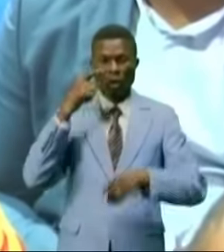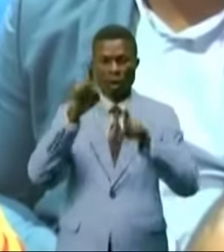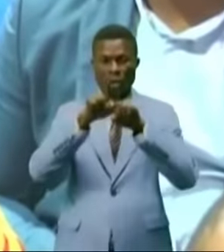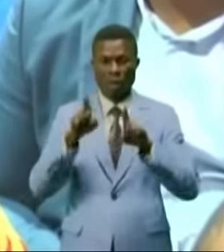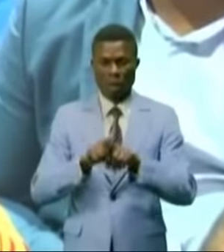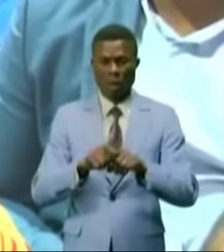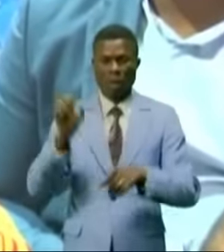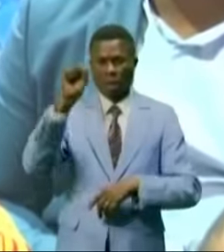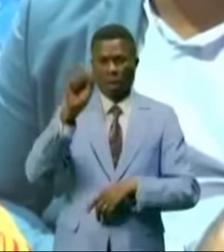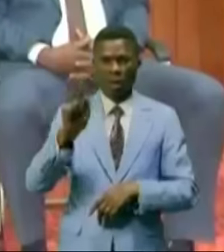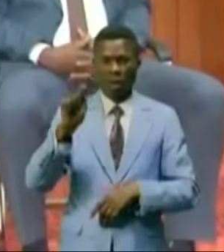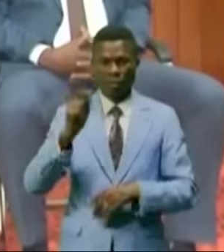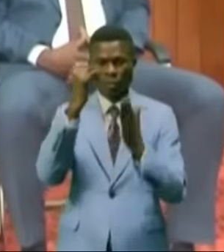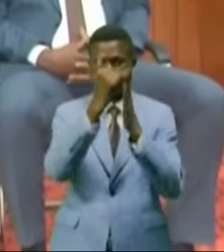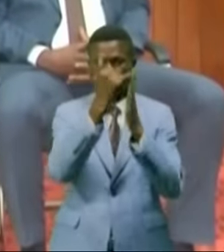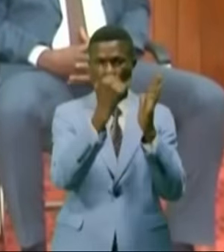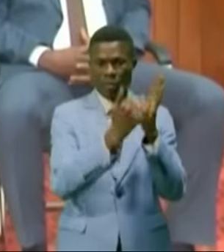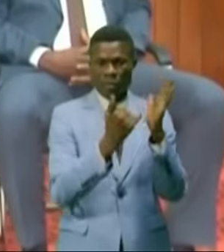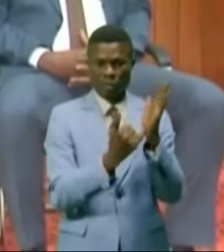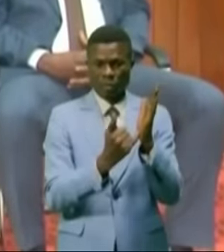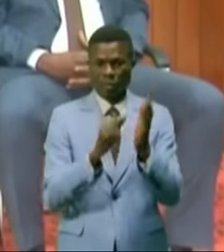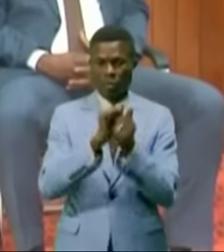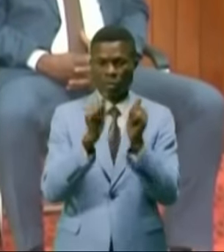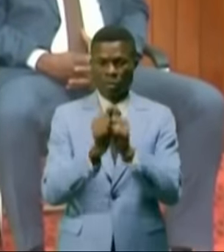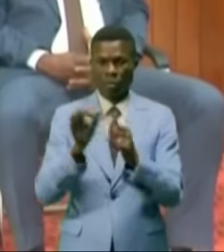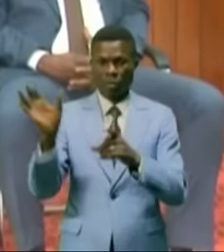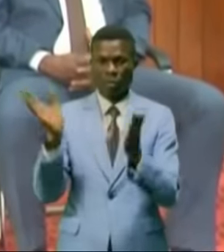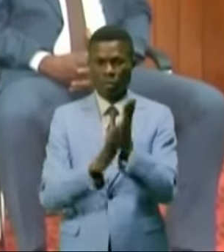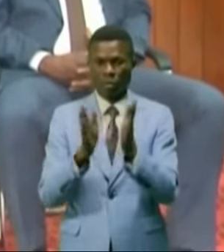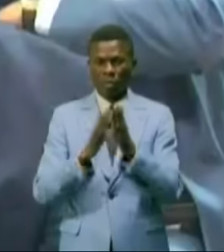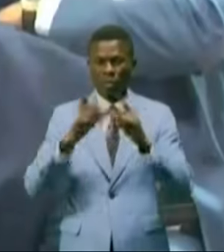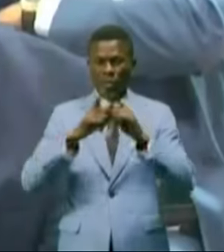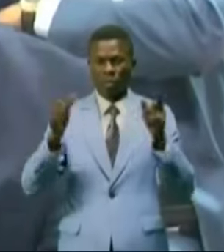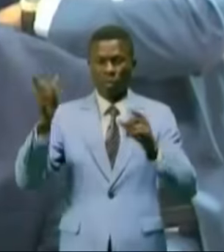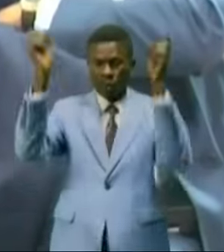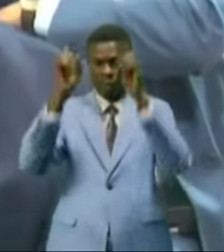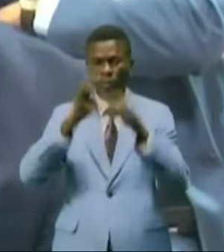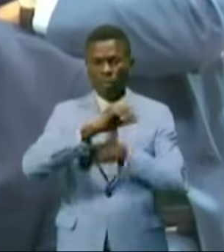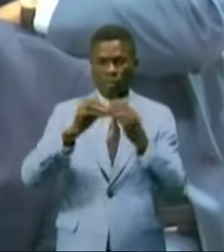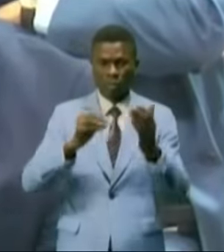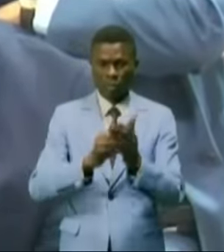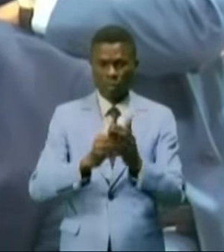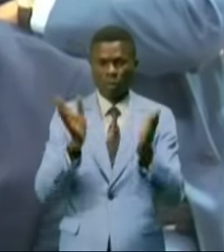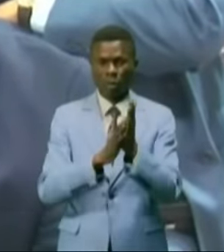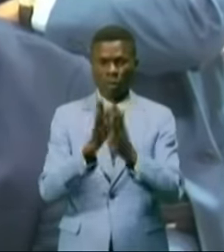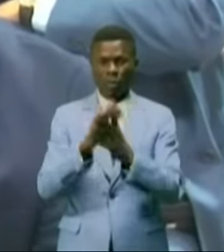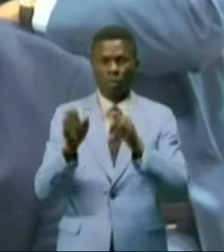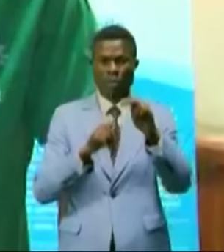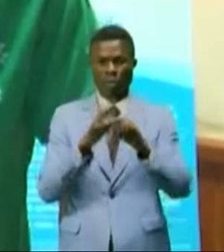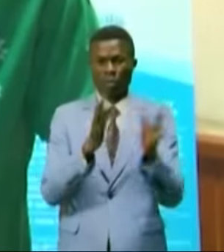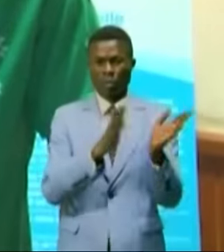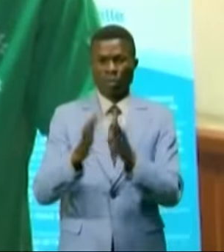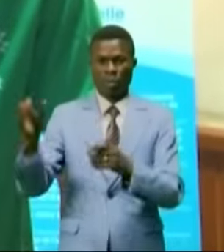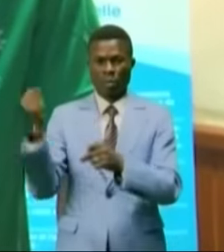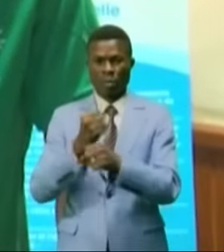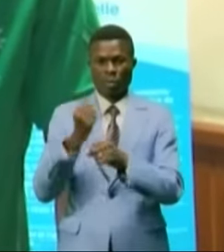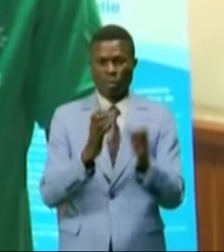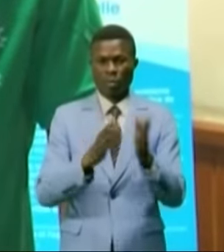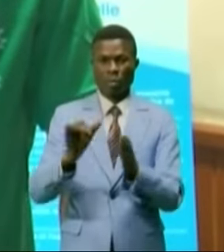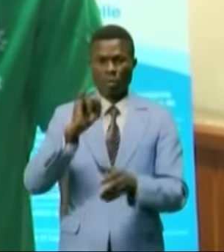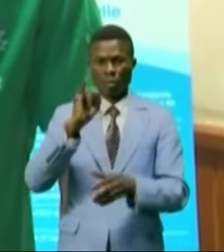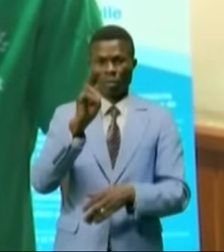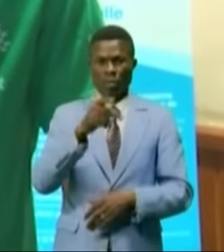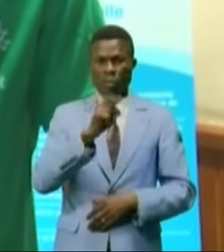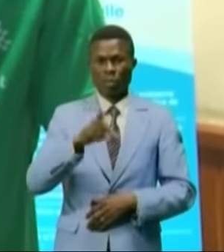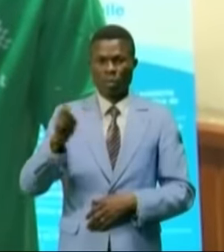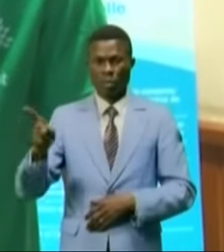start-up. Identifié comme la grande école de formation en Afrique centrale, l'Institut national de préparation professionnelle INPP